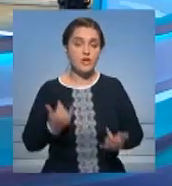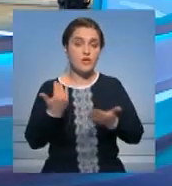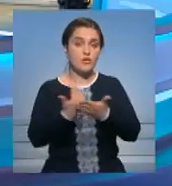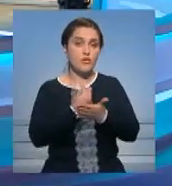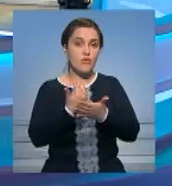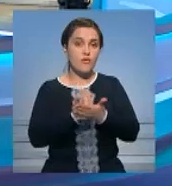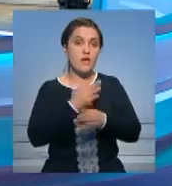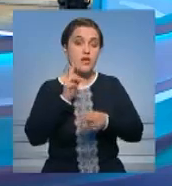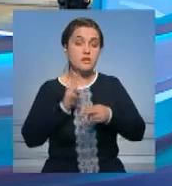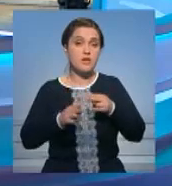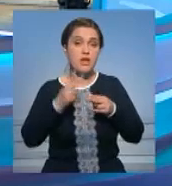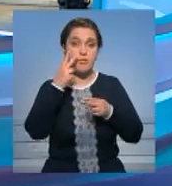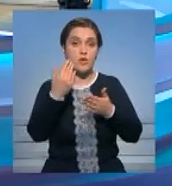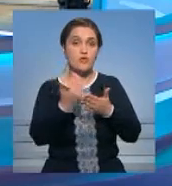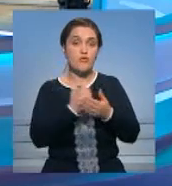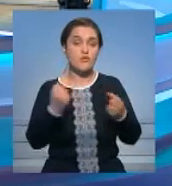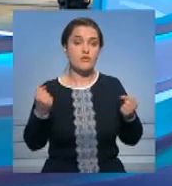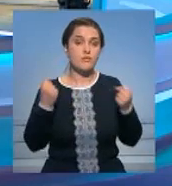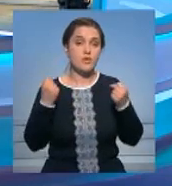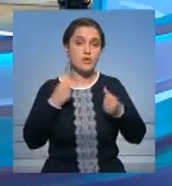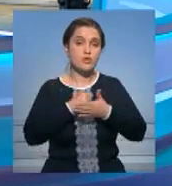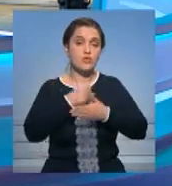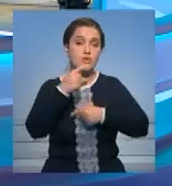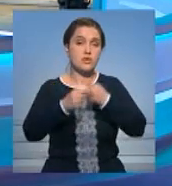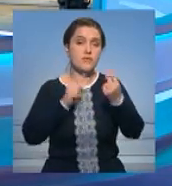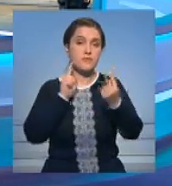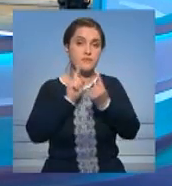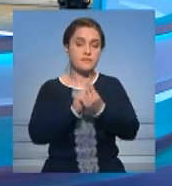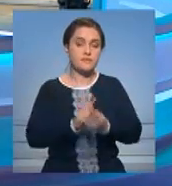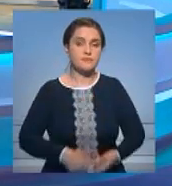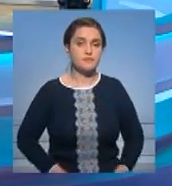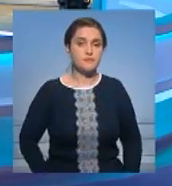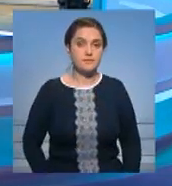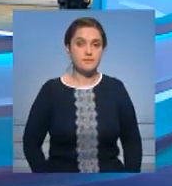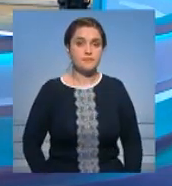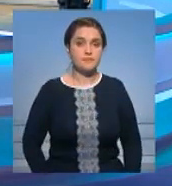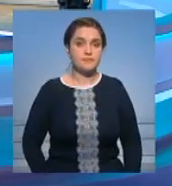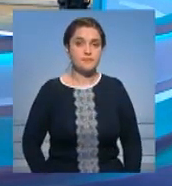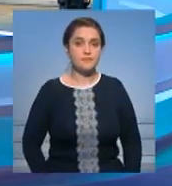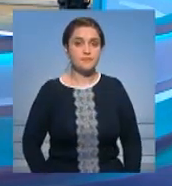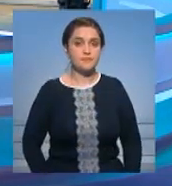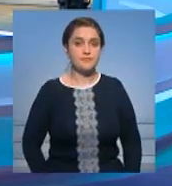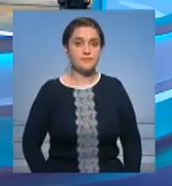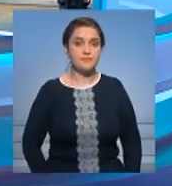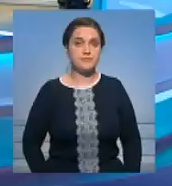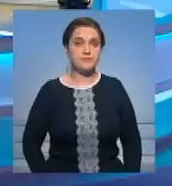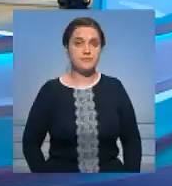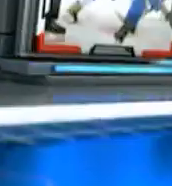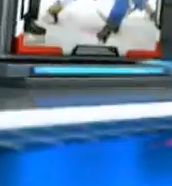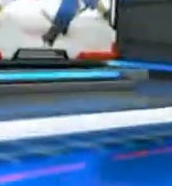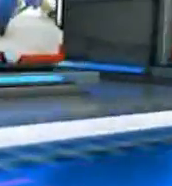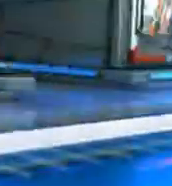Эфир продолжит новости спорта. Я передаю слово моей коллеге Жанаре Дулатовой. Спасибо, Сергей.